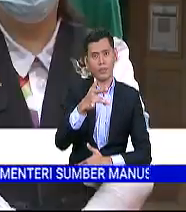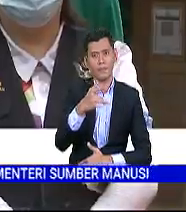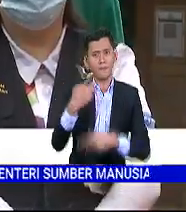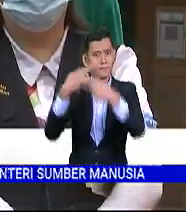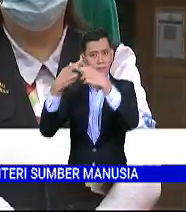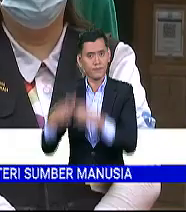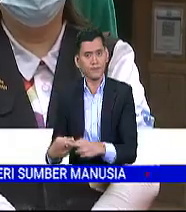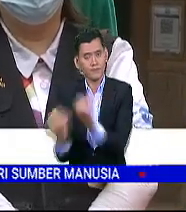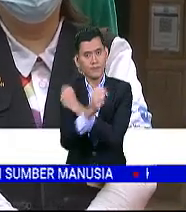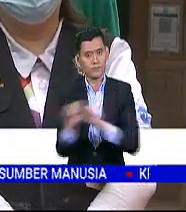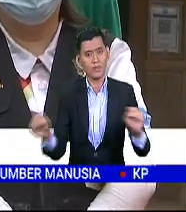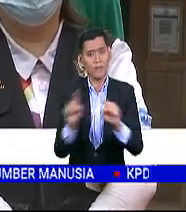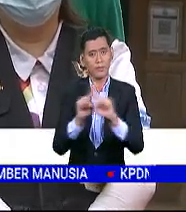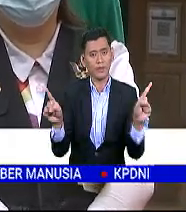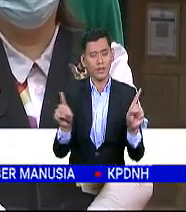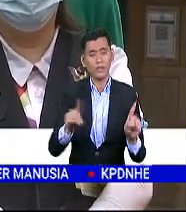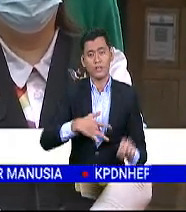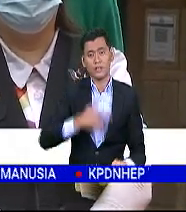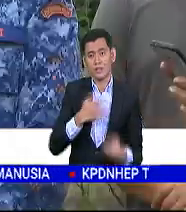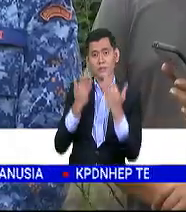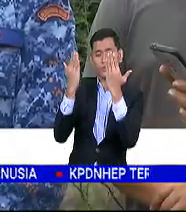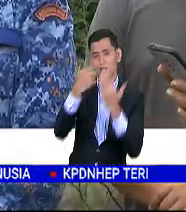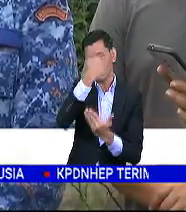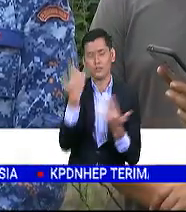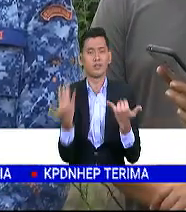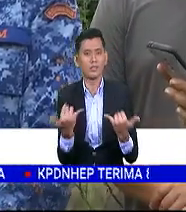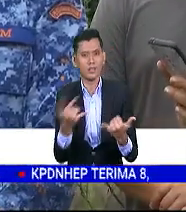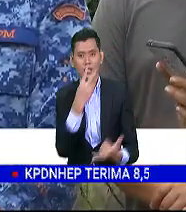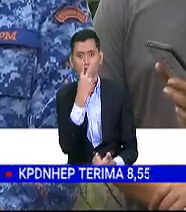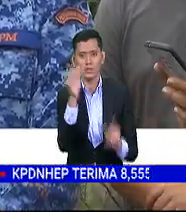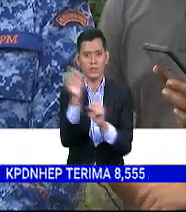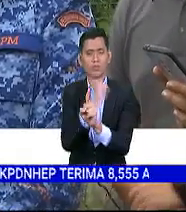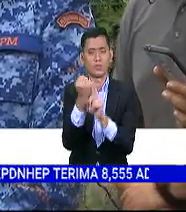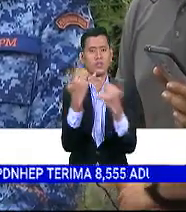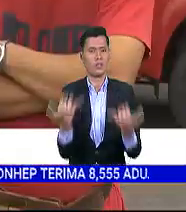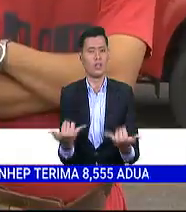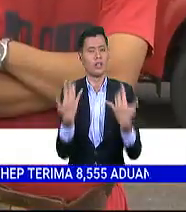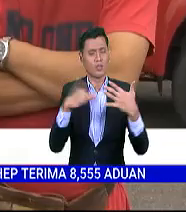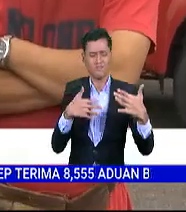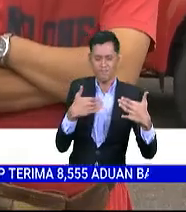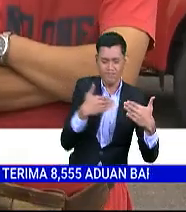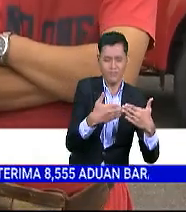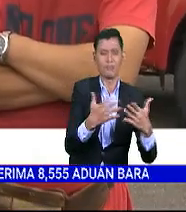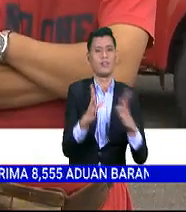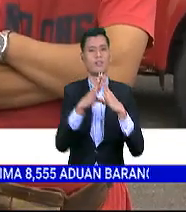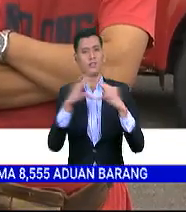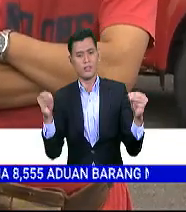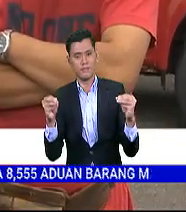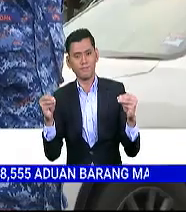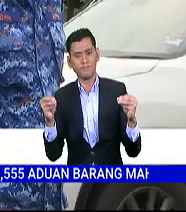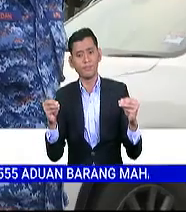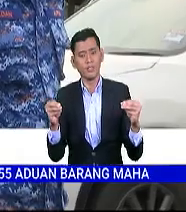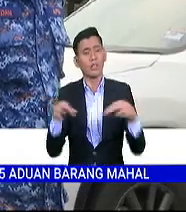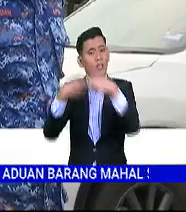prepare lah. Tapi syukurlah kena sekarang ini kita tengok pada anda memang hampir siap lah. Boleh dikatakan hampir